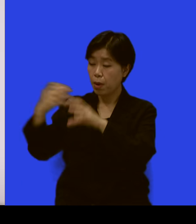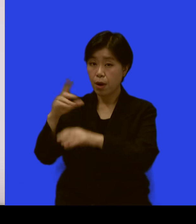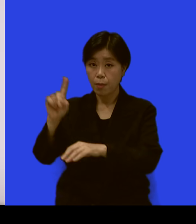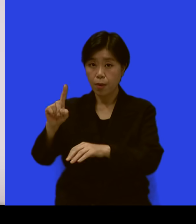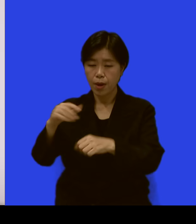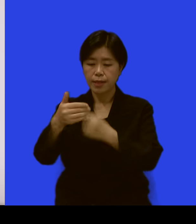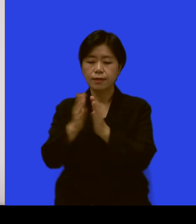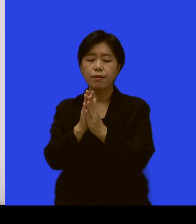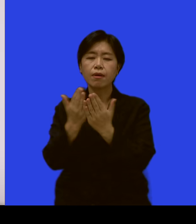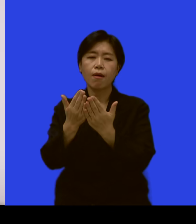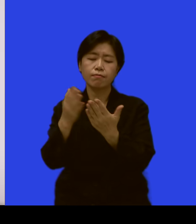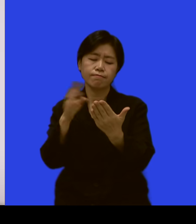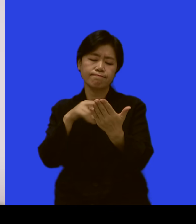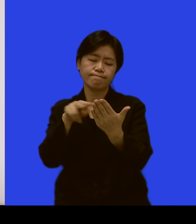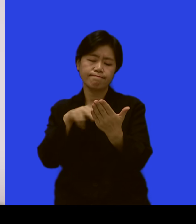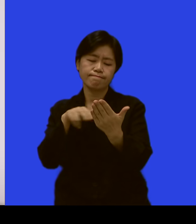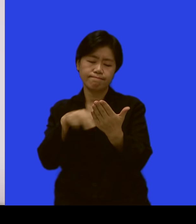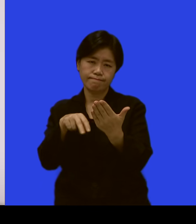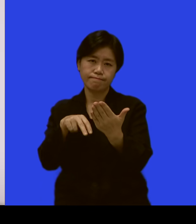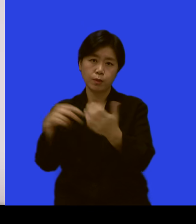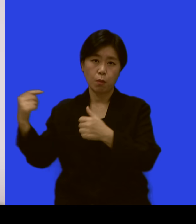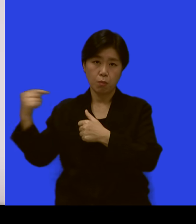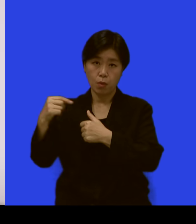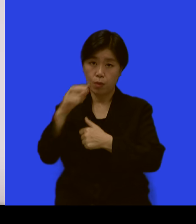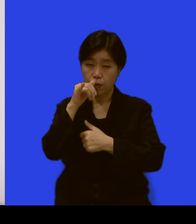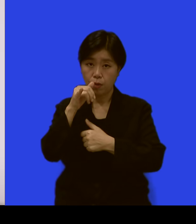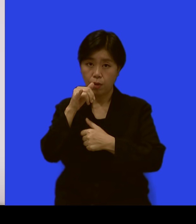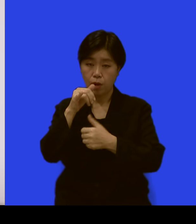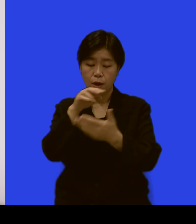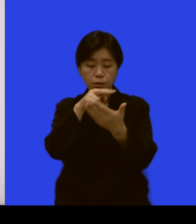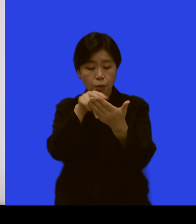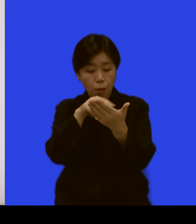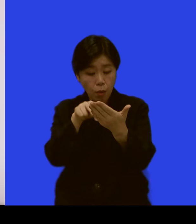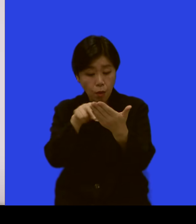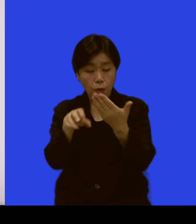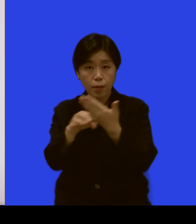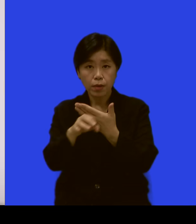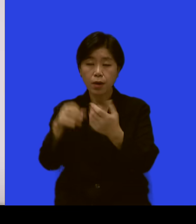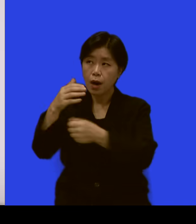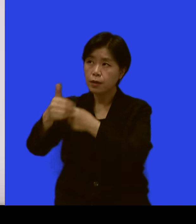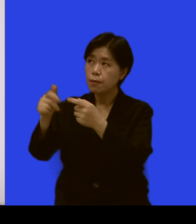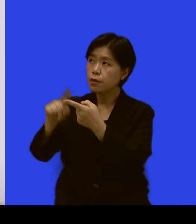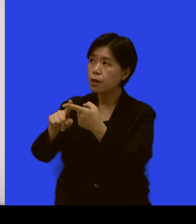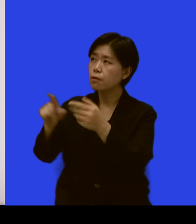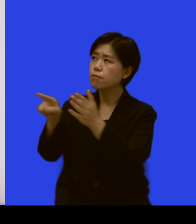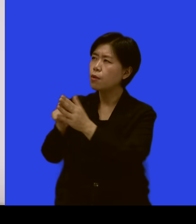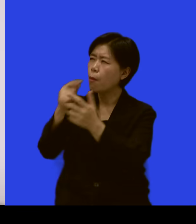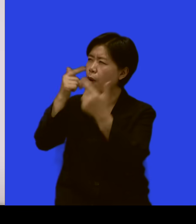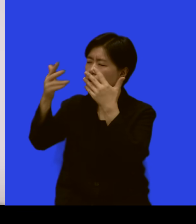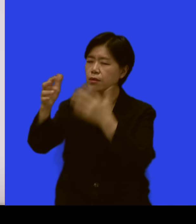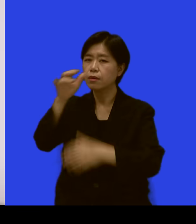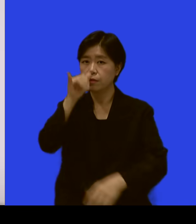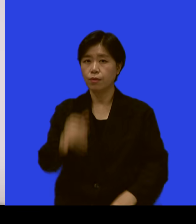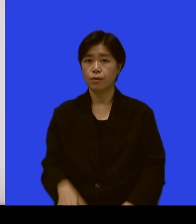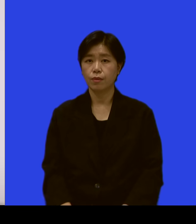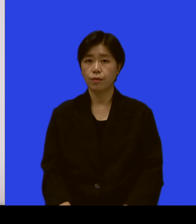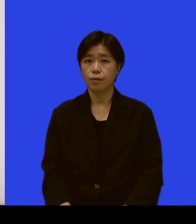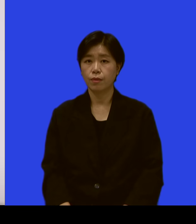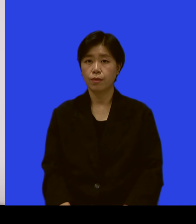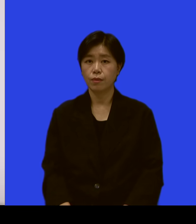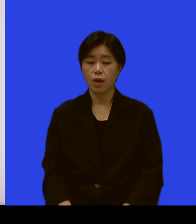보면 하나님이 믿어진대요. 하나님이 믿어지면 상황보다 더 크신 하나님이 믿어지기에